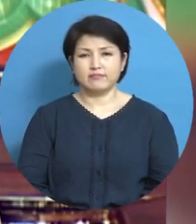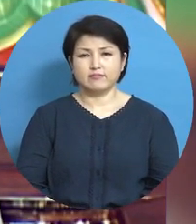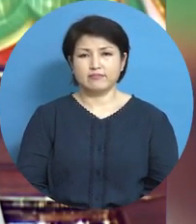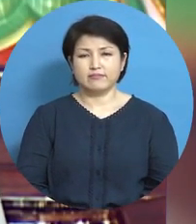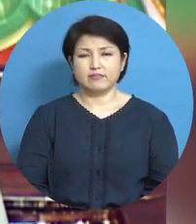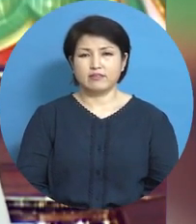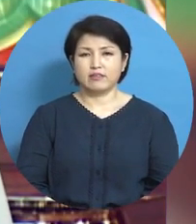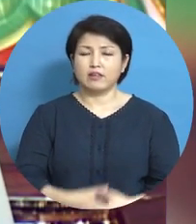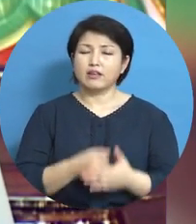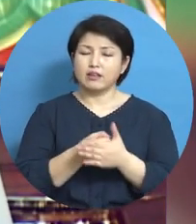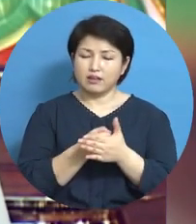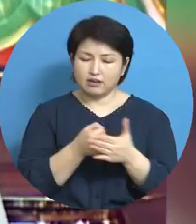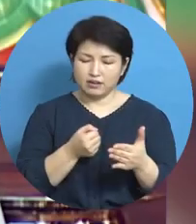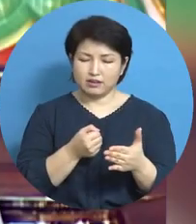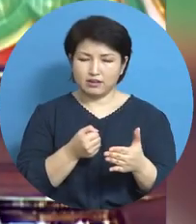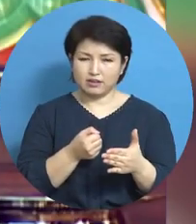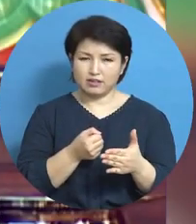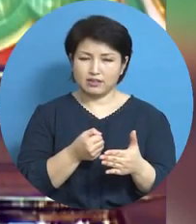그러니 우리들이